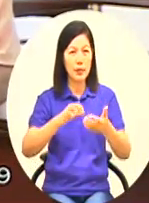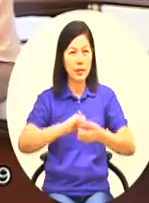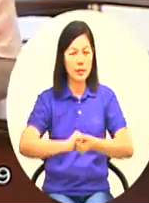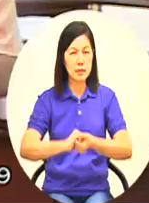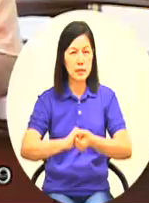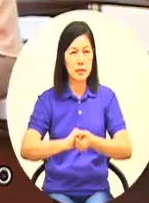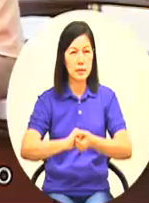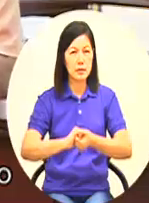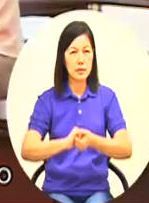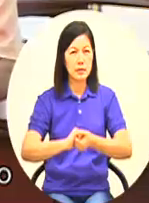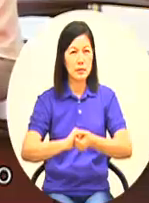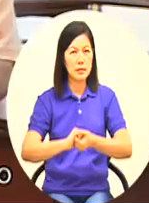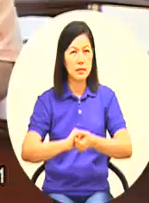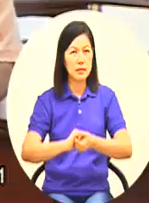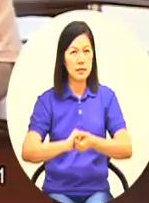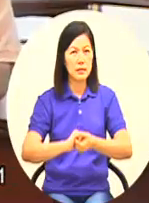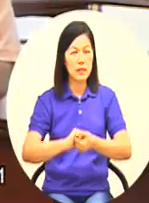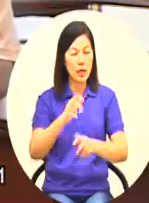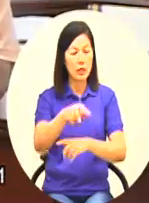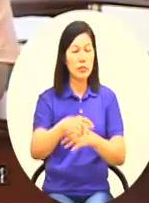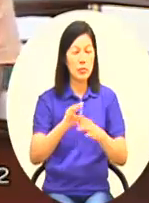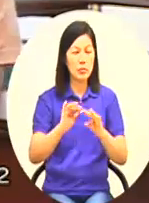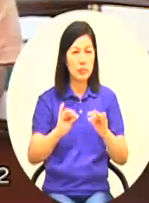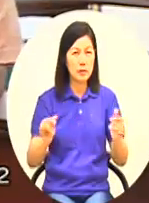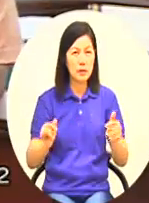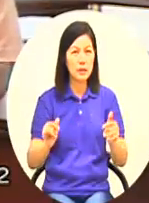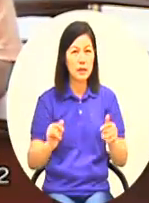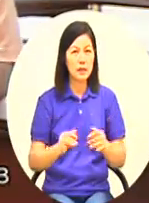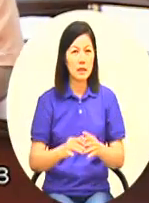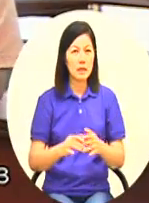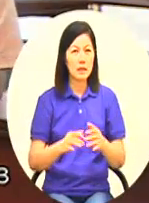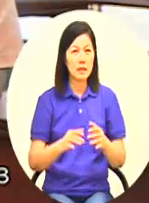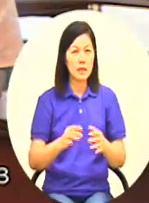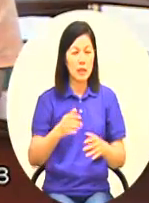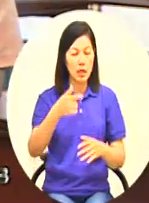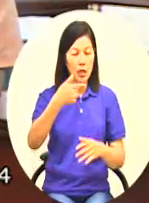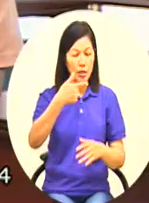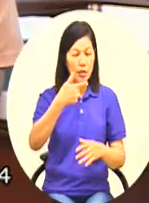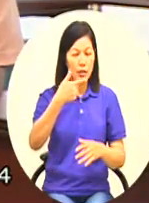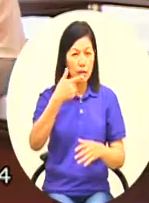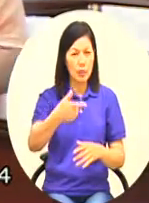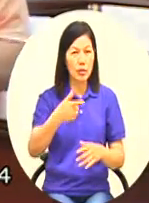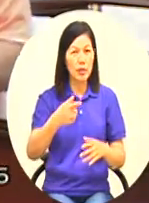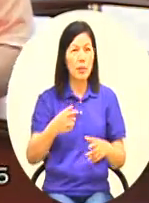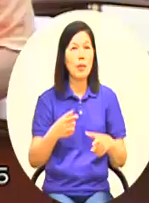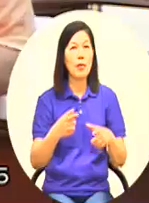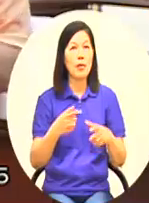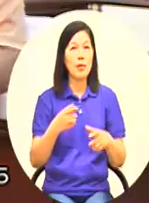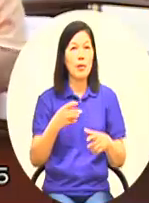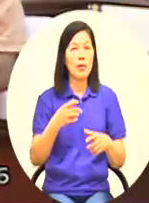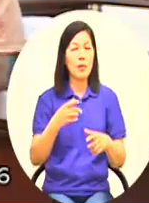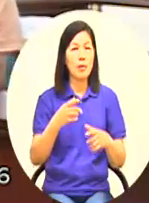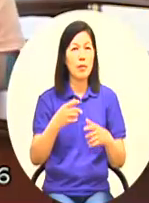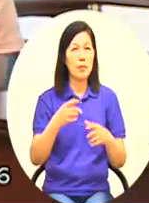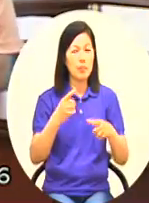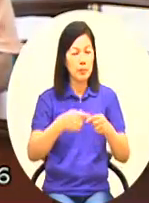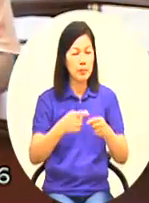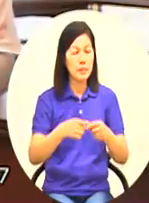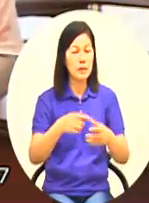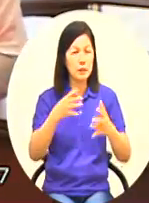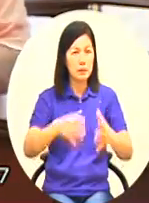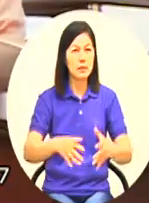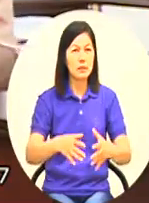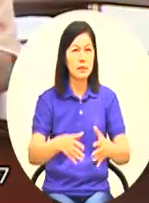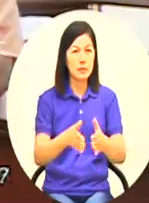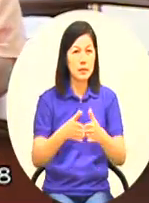无违反分区嘛。因为农地六米以上的，较会注意设立嘛，六米以下就袂当注意设立嘛，对不对？但是你工业区内底咧，你本